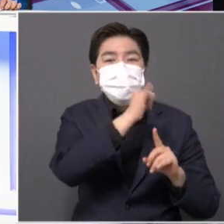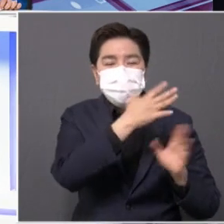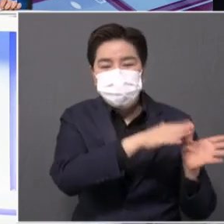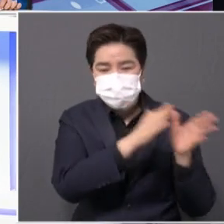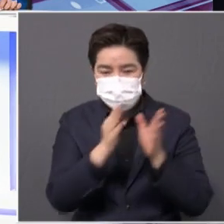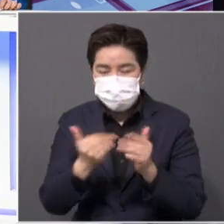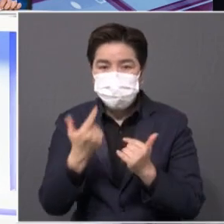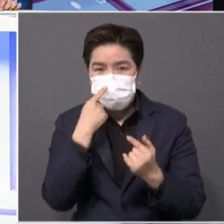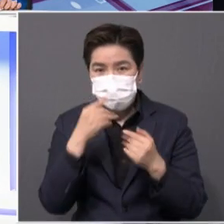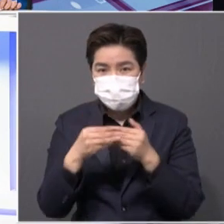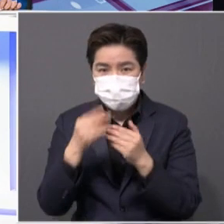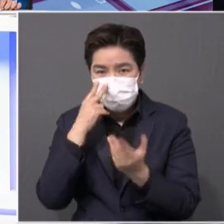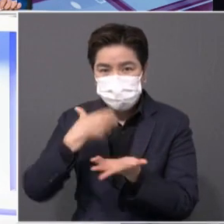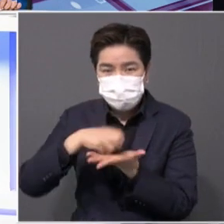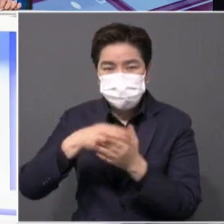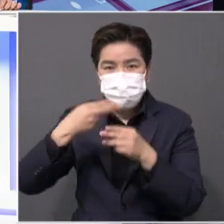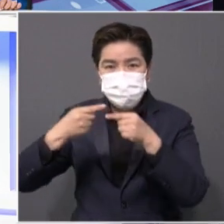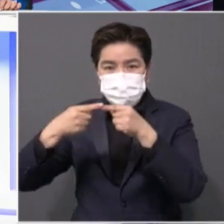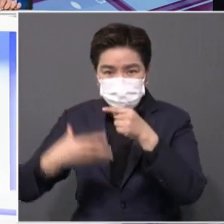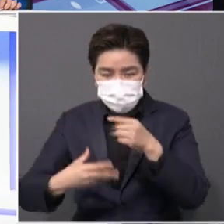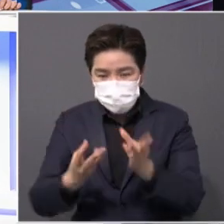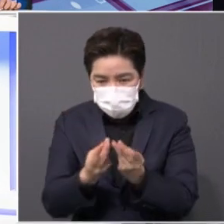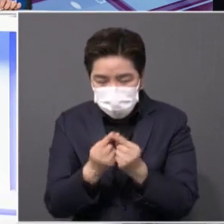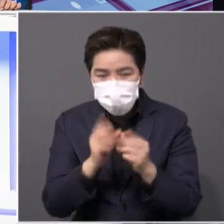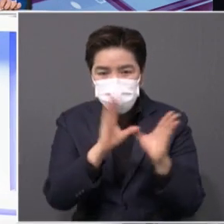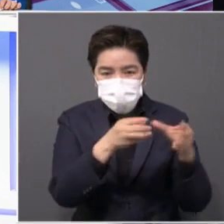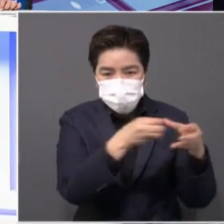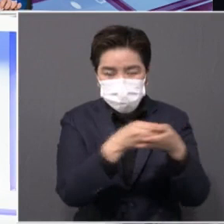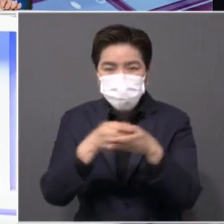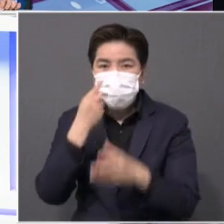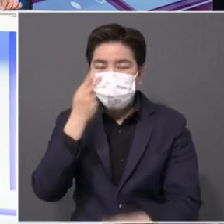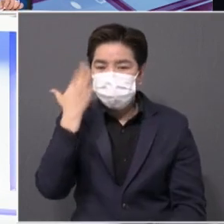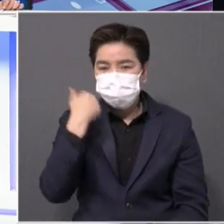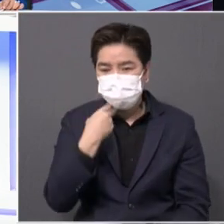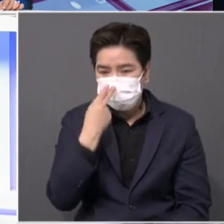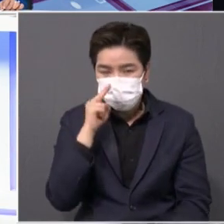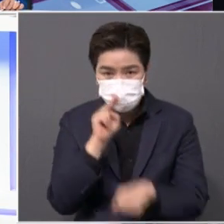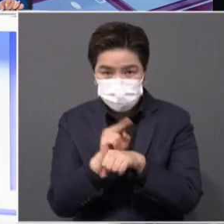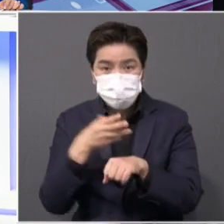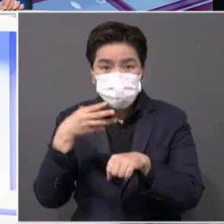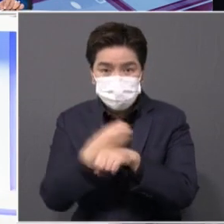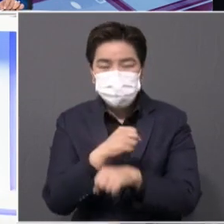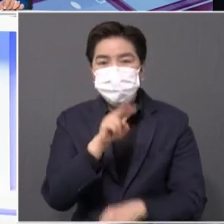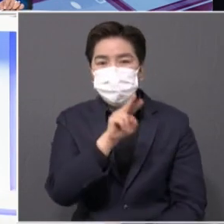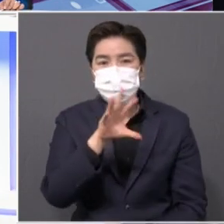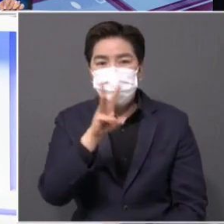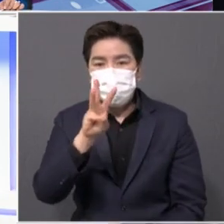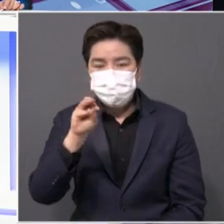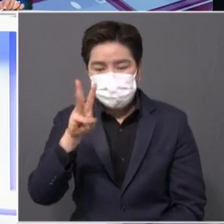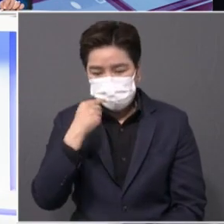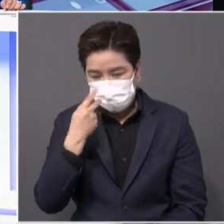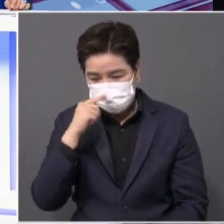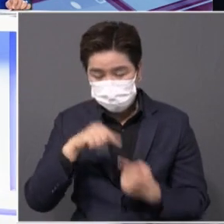ส่วนวันนี้เนี่ยจะพามาดูกันแบบบัญชีรายชื่อลุ้นตัวเลขกันน่าดูทีเดียวเมื่อวานนี้ผมเกาะขอบสนามการเมืองเลือกตั้ง 66กับช่อง 10นะฮะ